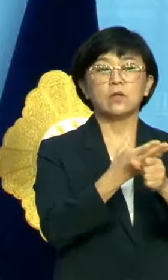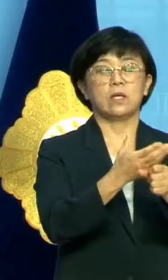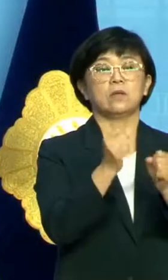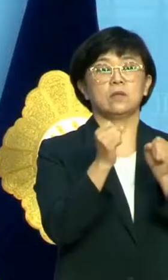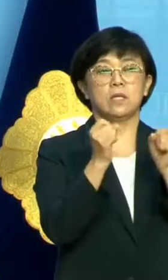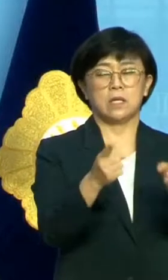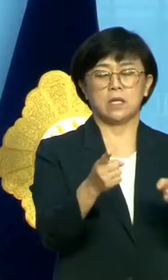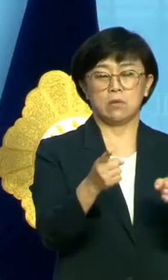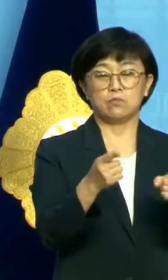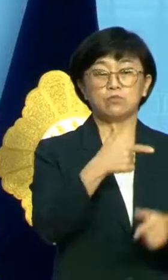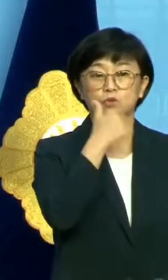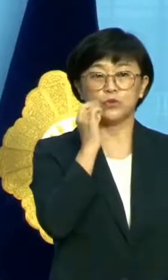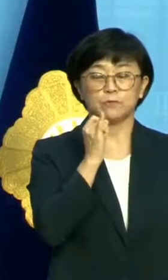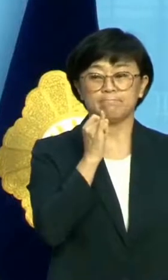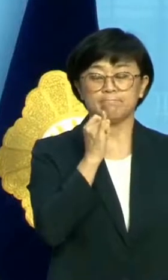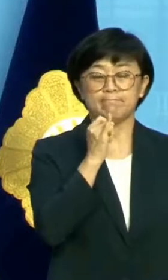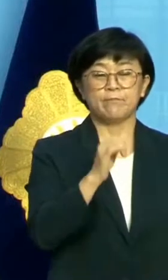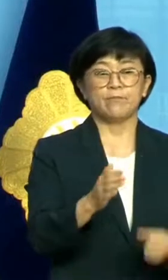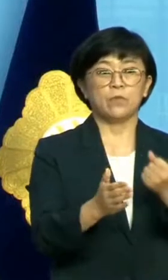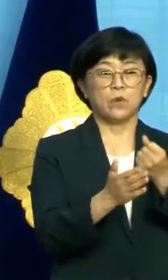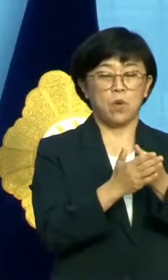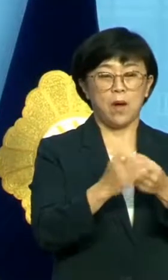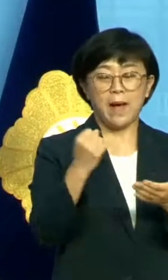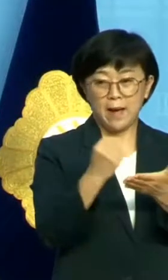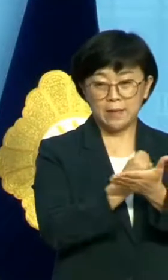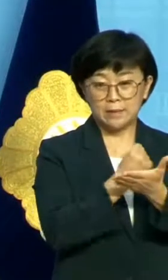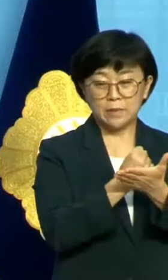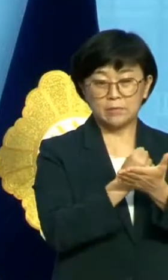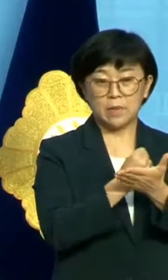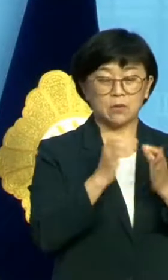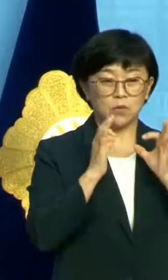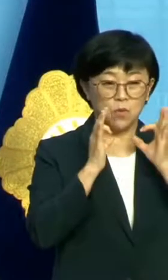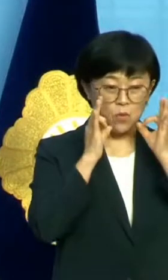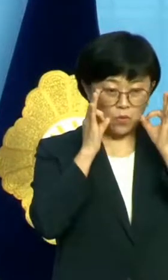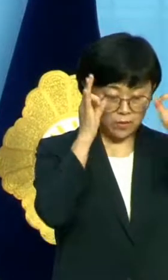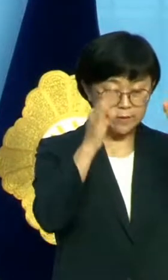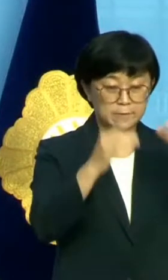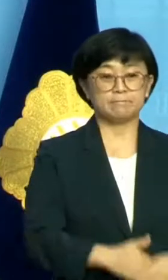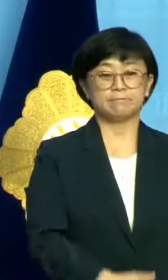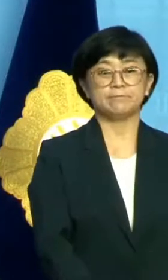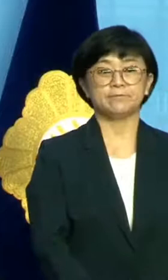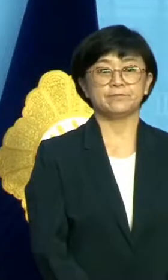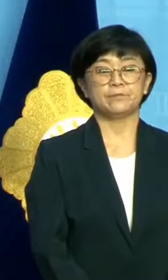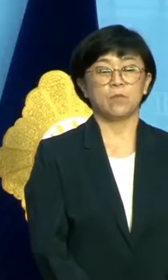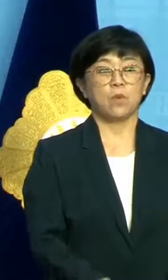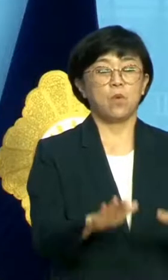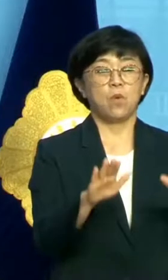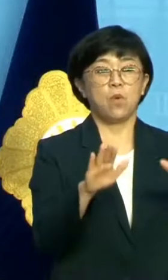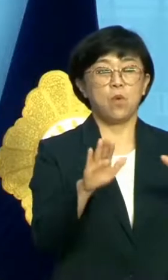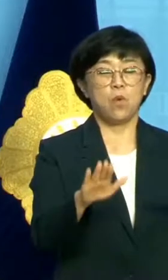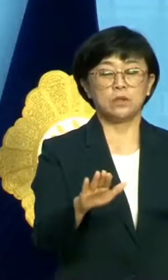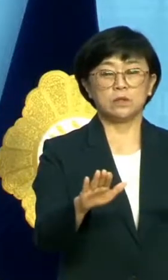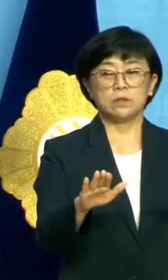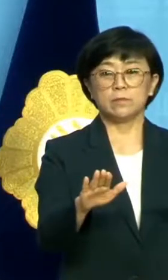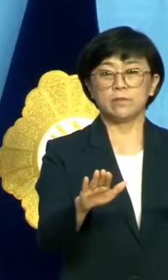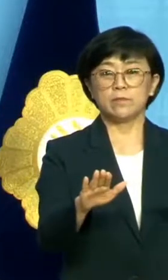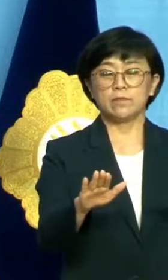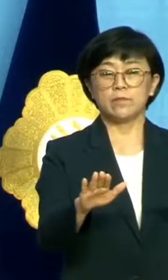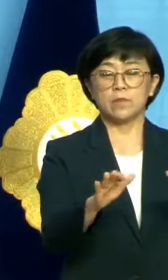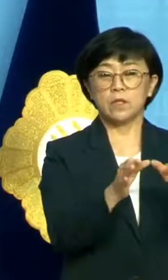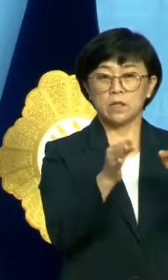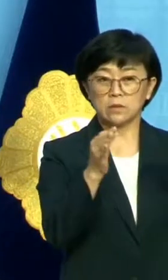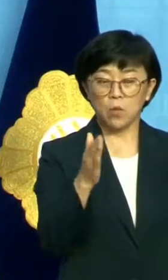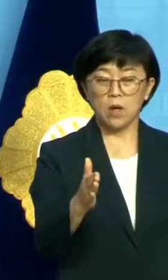같습니다. 이런 부분이 무척 아쉽지만 끝까지 최선의 노력을 다하겠습니다. 오늘 이 자리는 제가